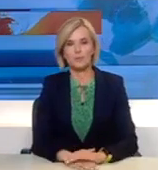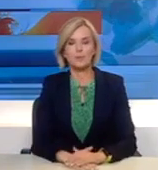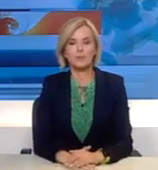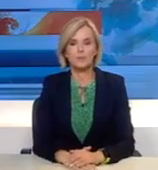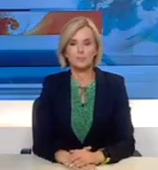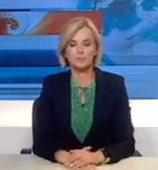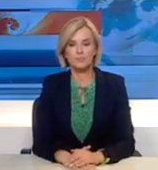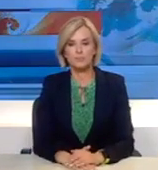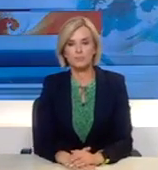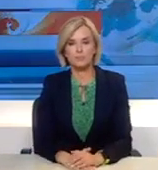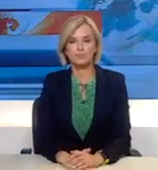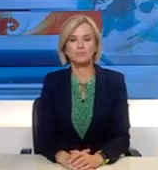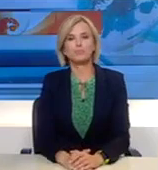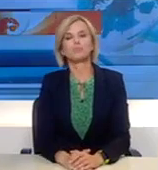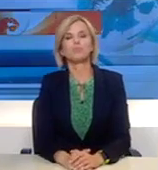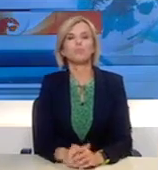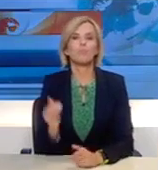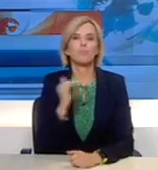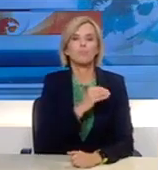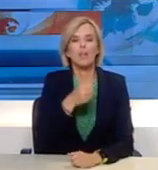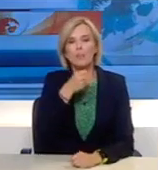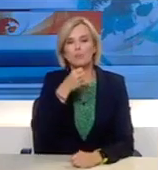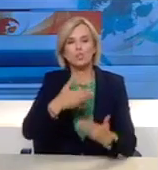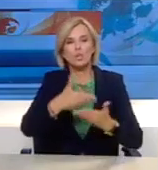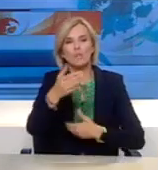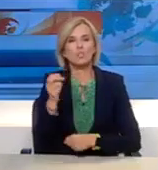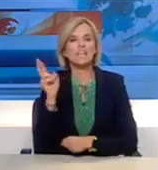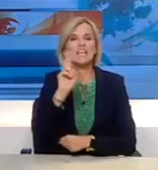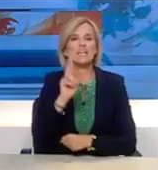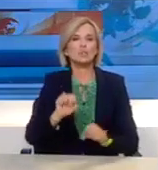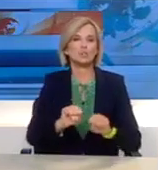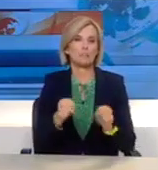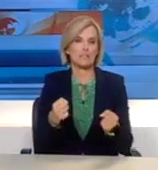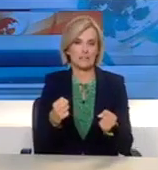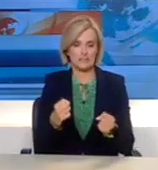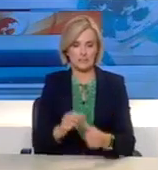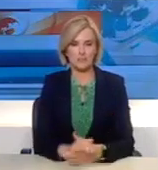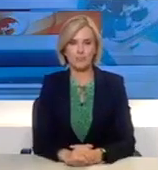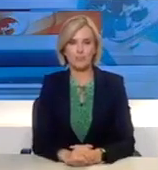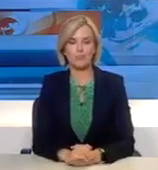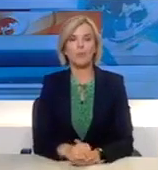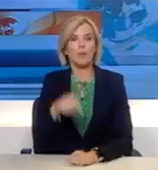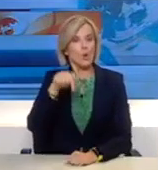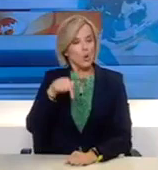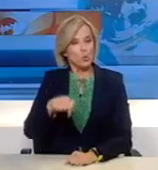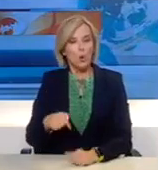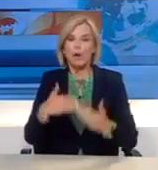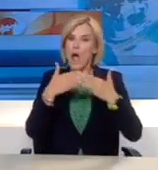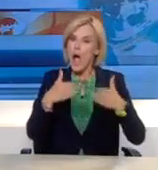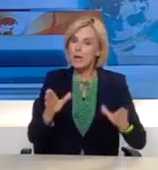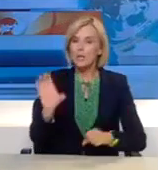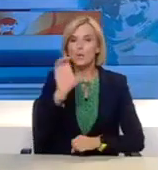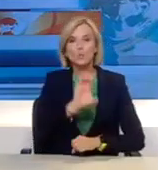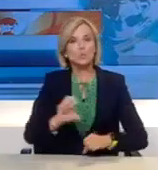Η κυρία Τζιβρά από την εφημερίδα Ριζοσπάστης. Κύριε Κοντοζαμάνη, την ώρα που προωθείτε το άνοιγμα του τουρισμού, η